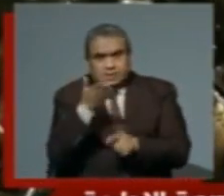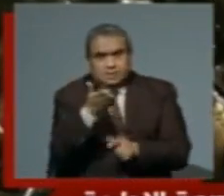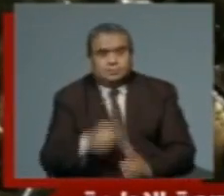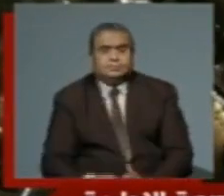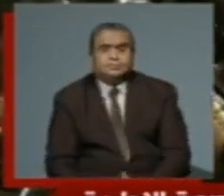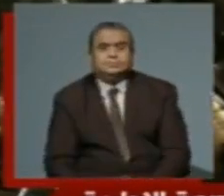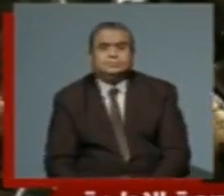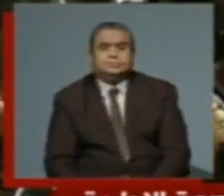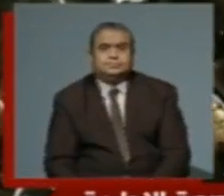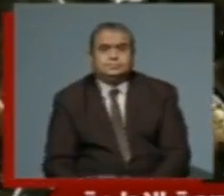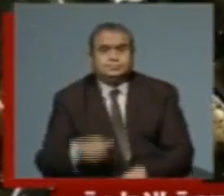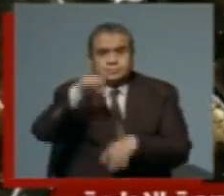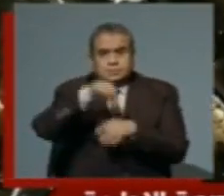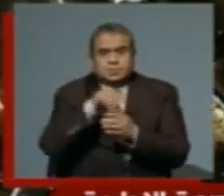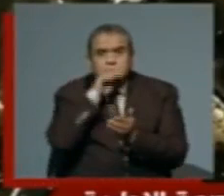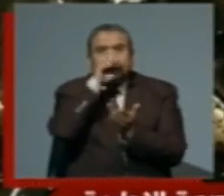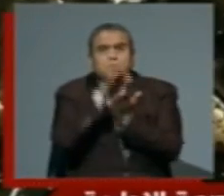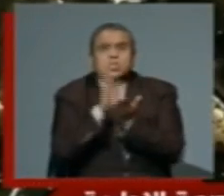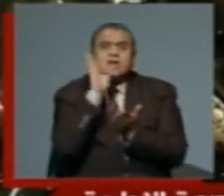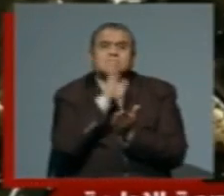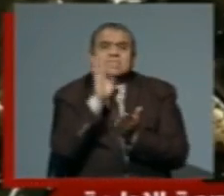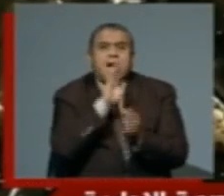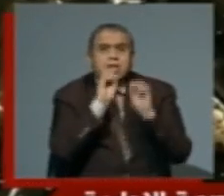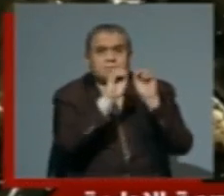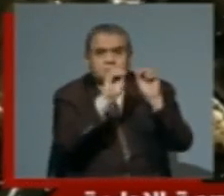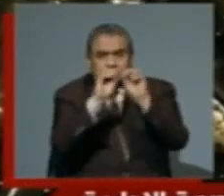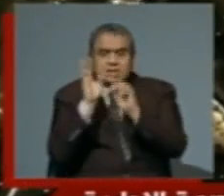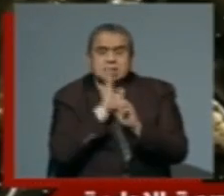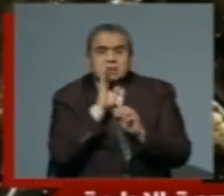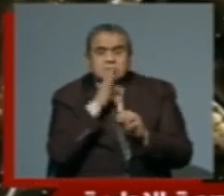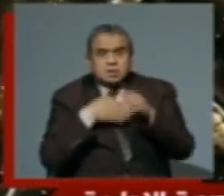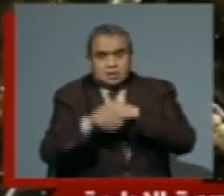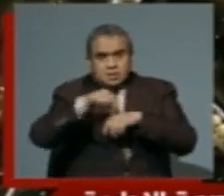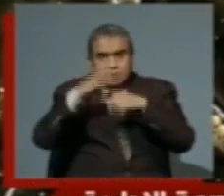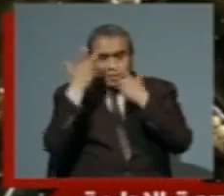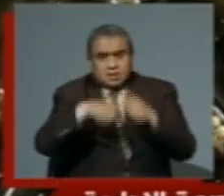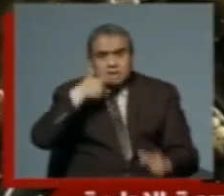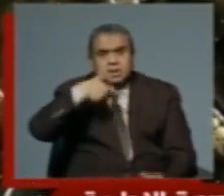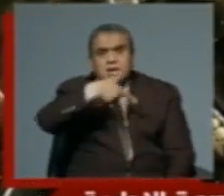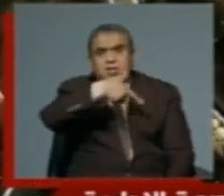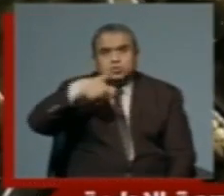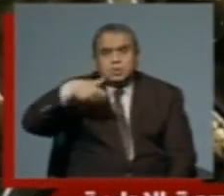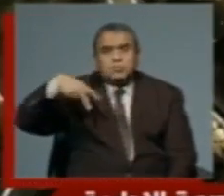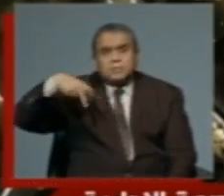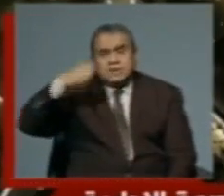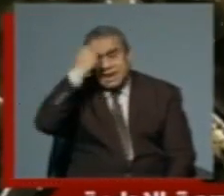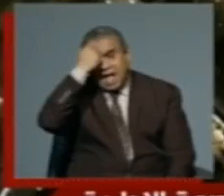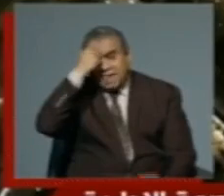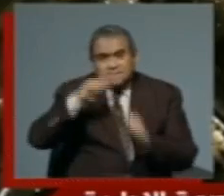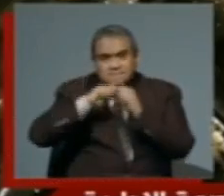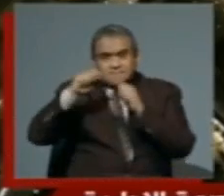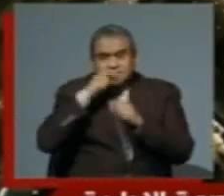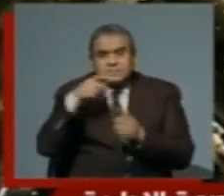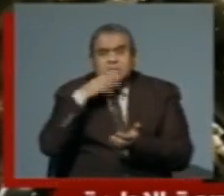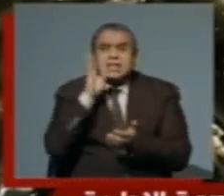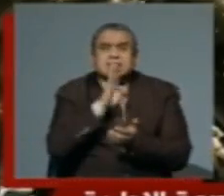دار القران ودار القران دي عباره عن 6800 متر ودور القران مقسمه ل